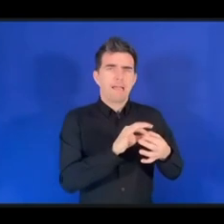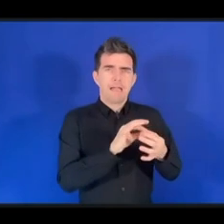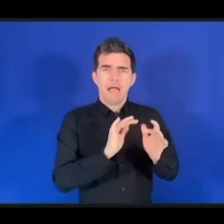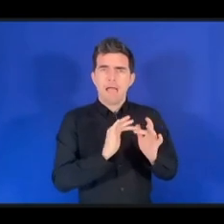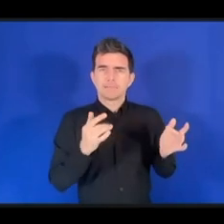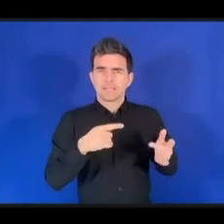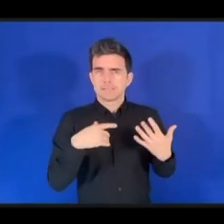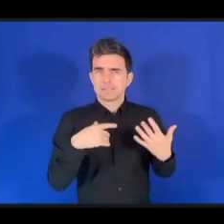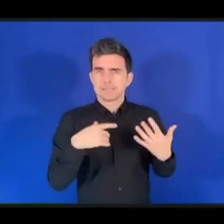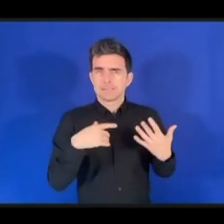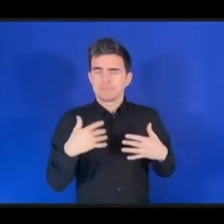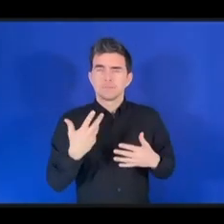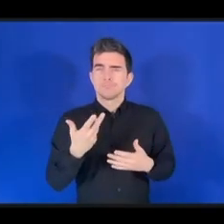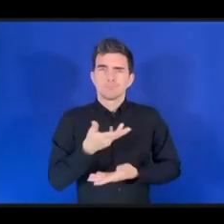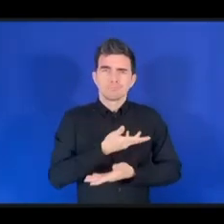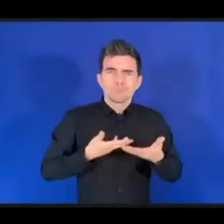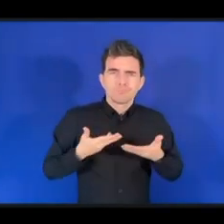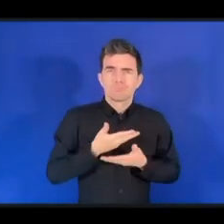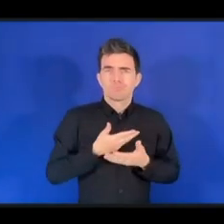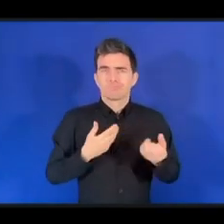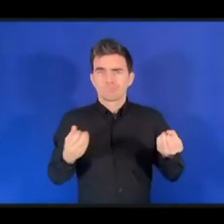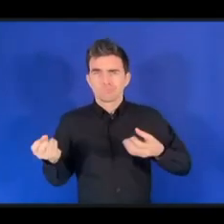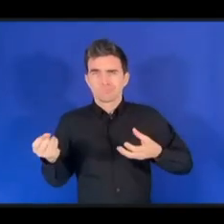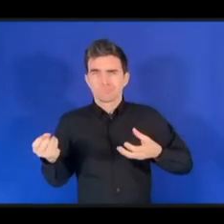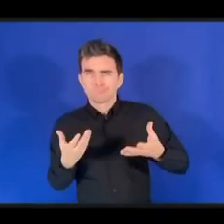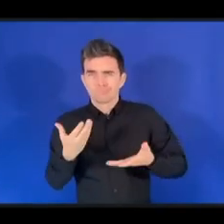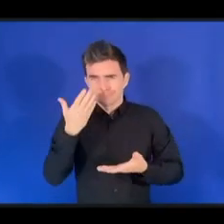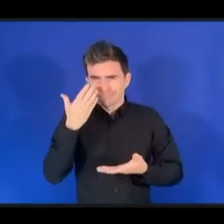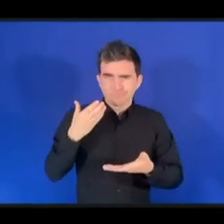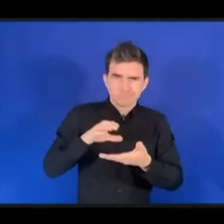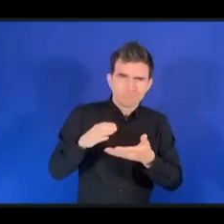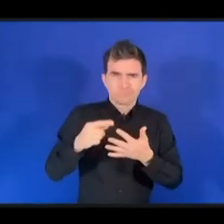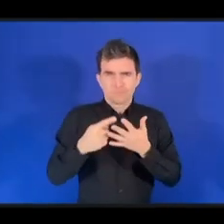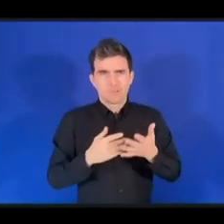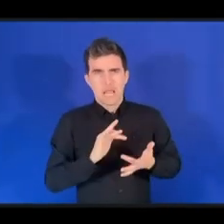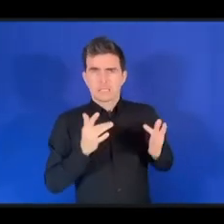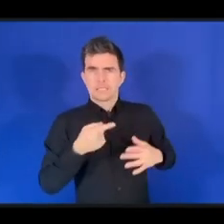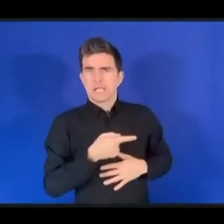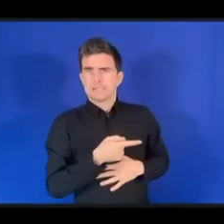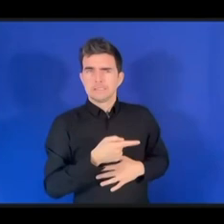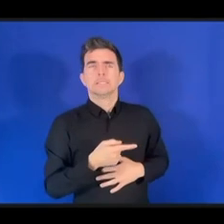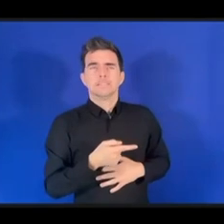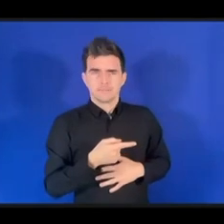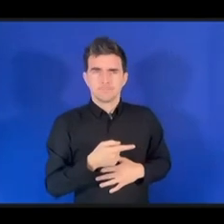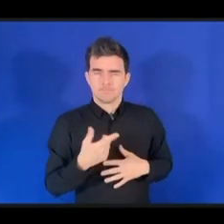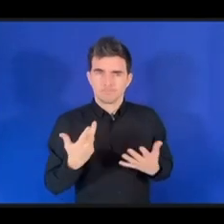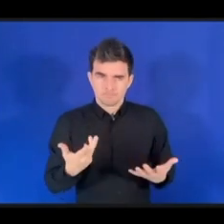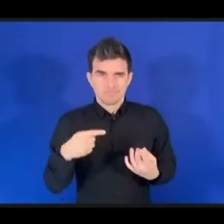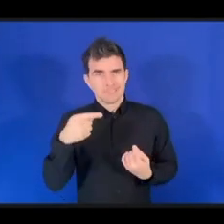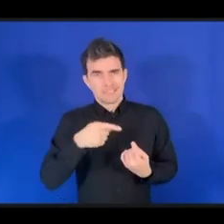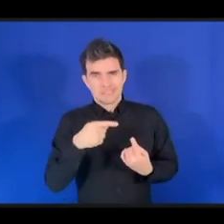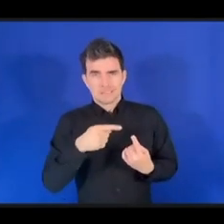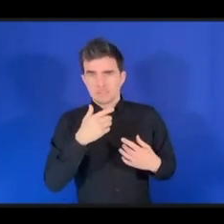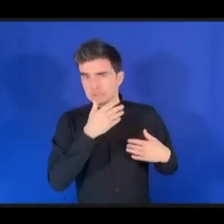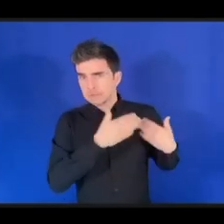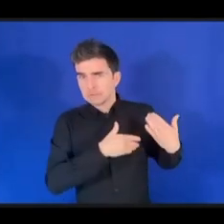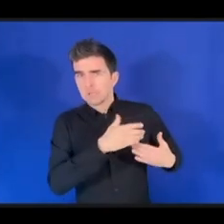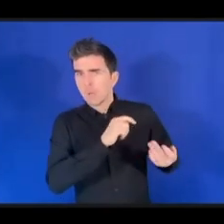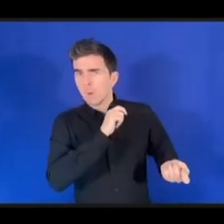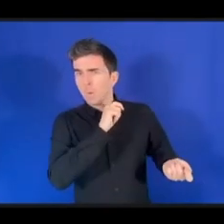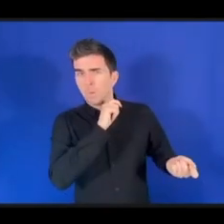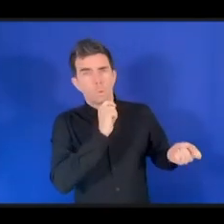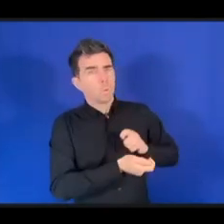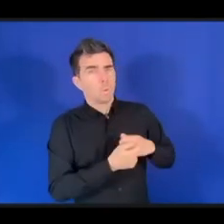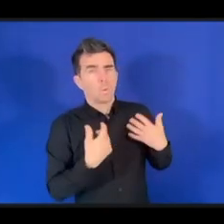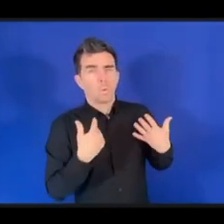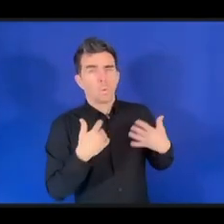تتغير البيئه المحيطه بالانترنت بوتيره مذهله ولذلك ان المناقشات مناقشات